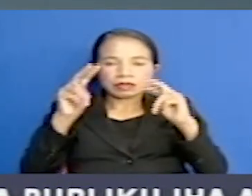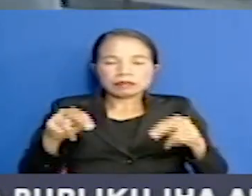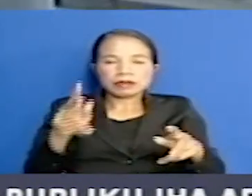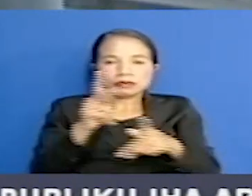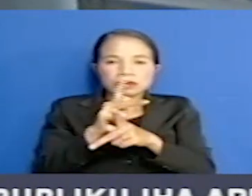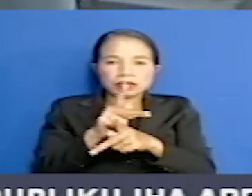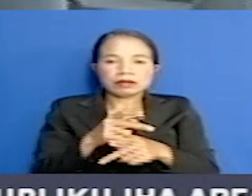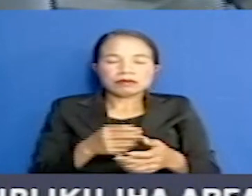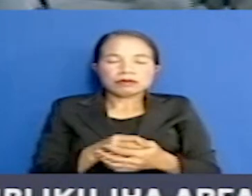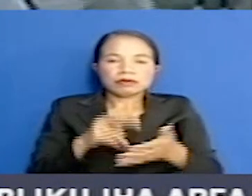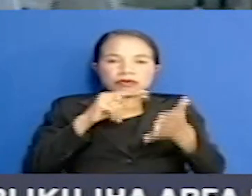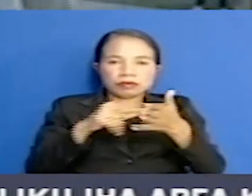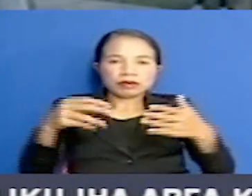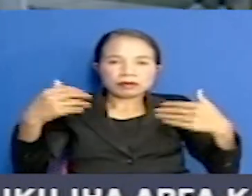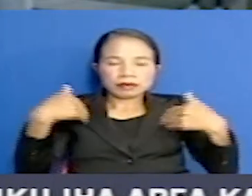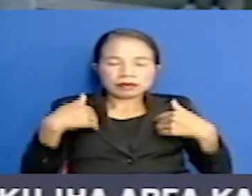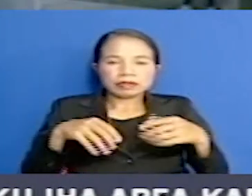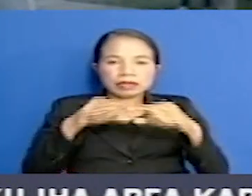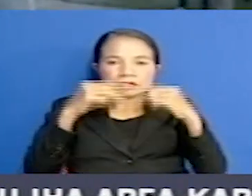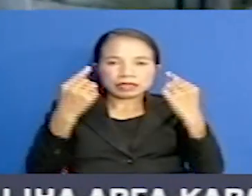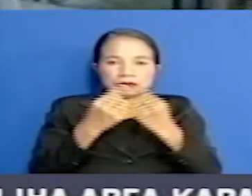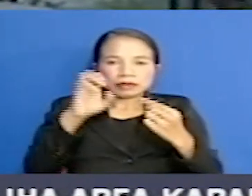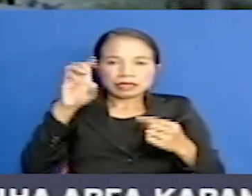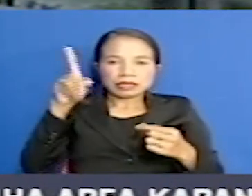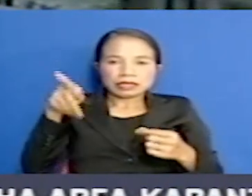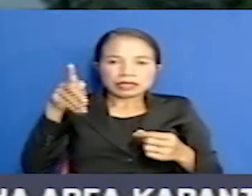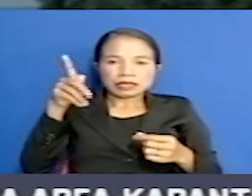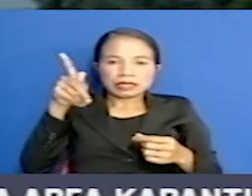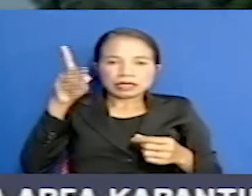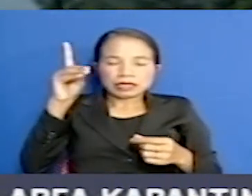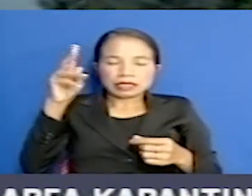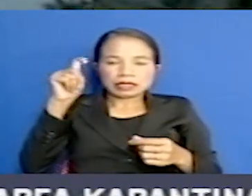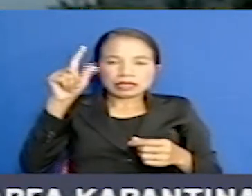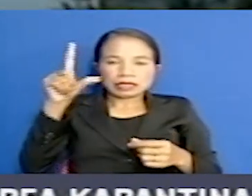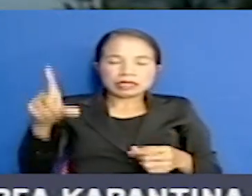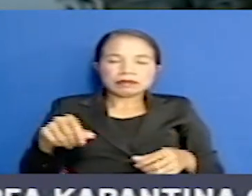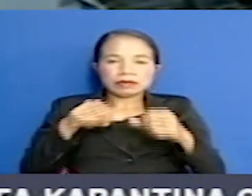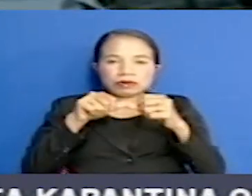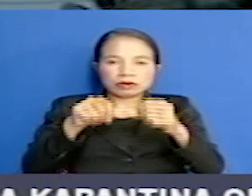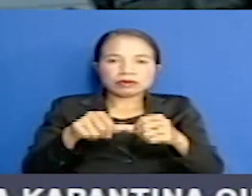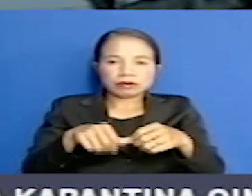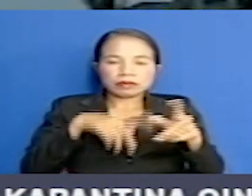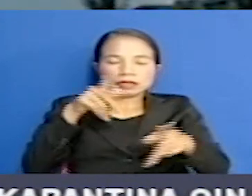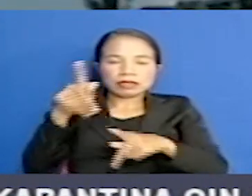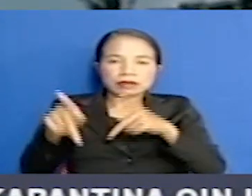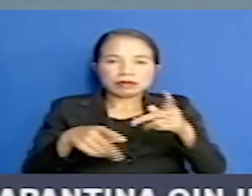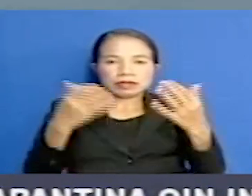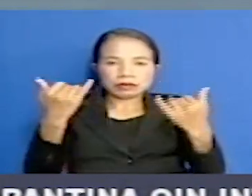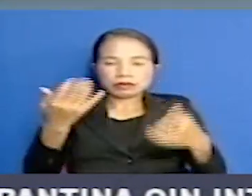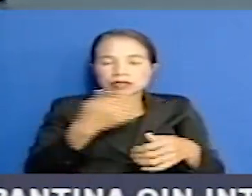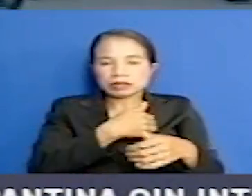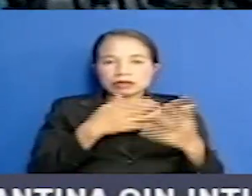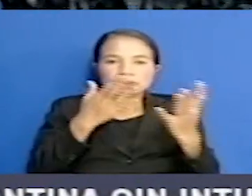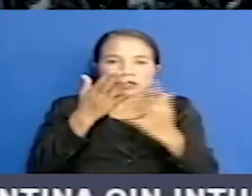hola. Além da equipa de Telemos, se continua halo montazem ba consumidor sira, nebeto oras